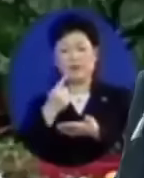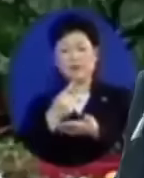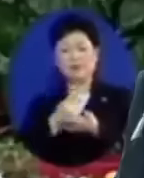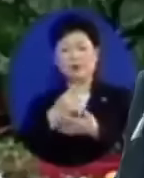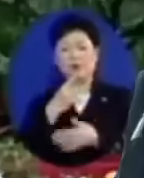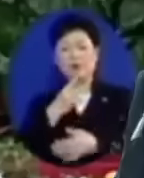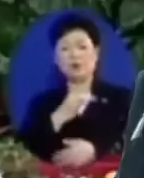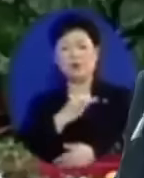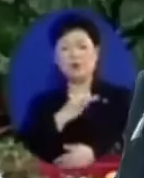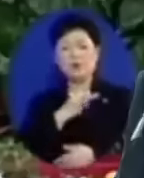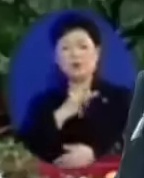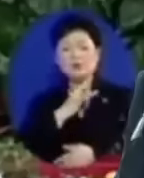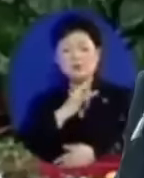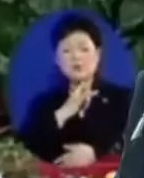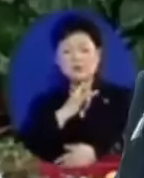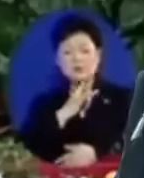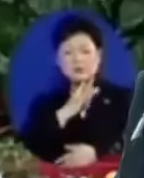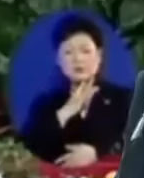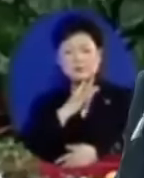주님